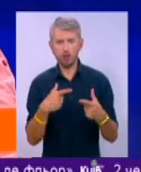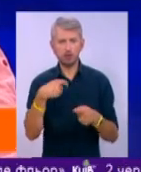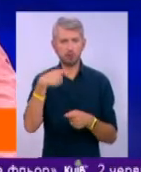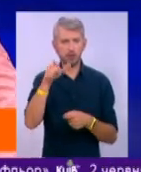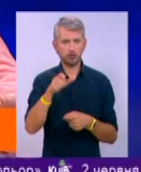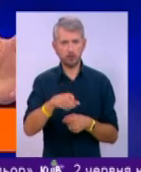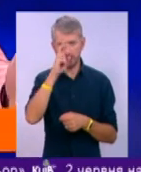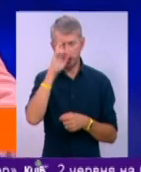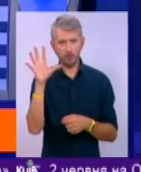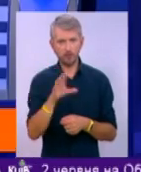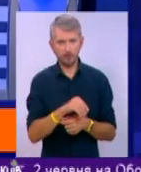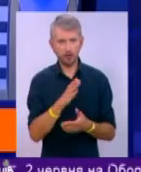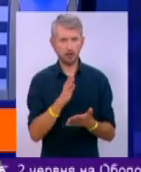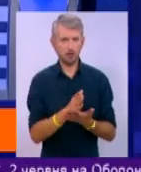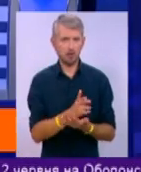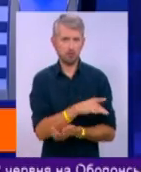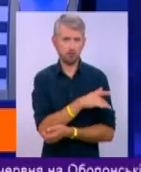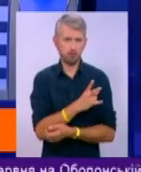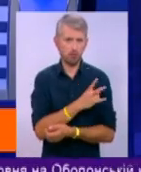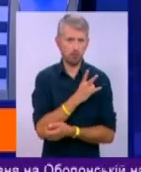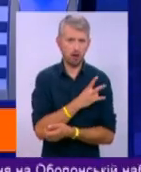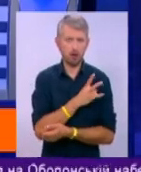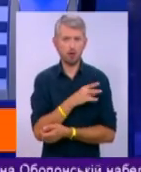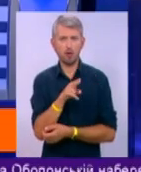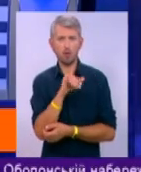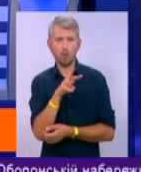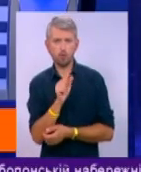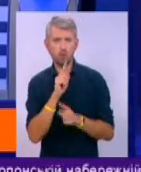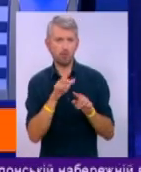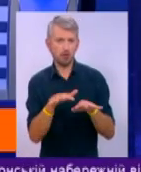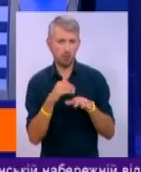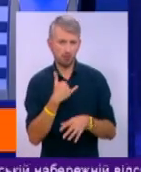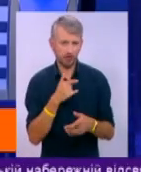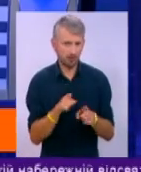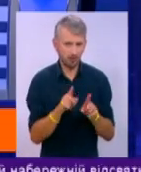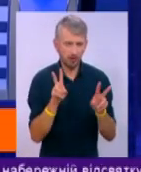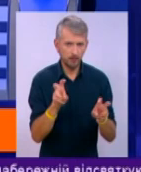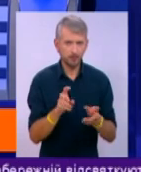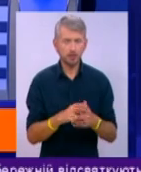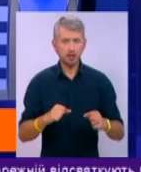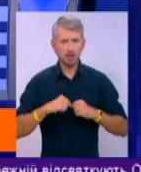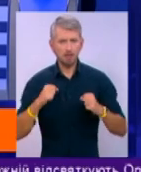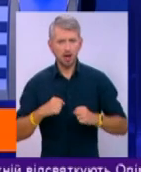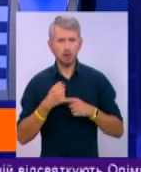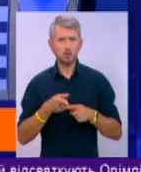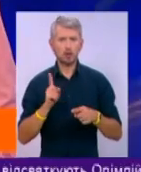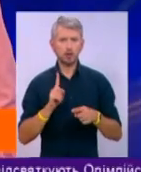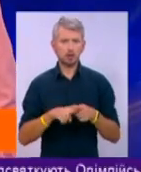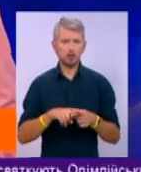усіх, є там боярі, там дума, чи як у нас парламент називається, так далі, намагатися оці якби